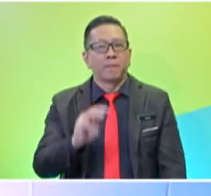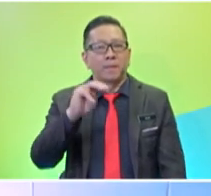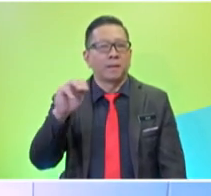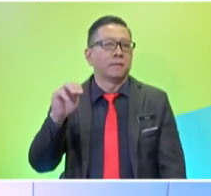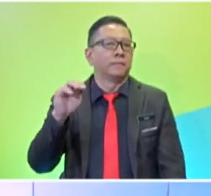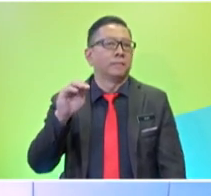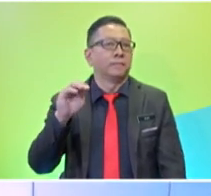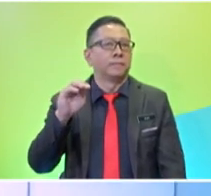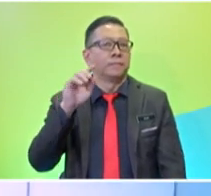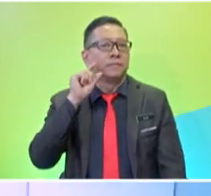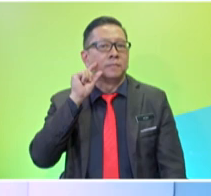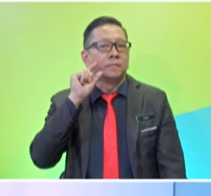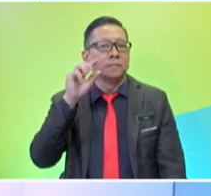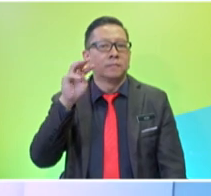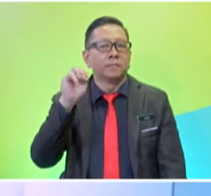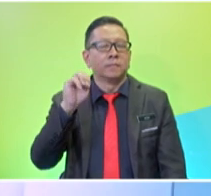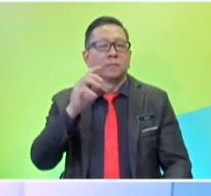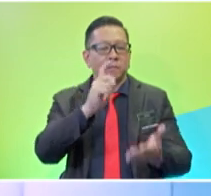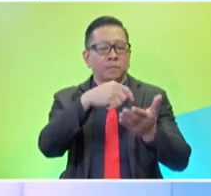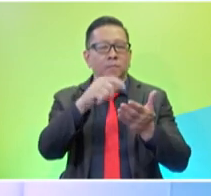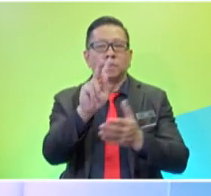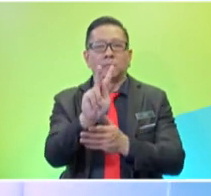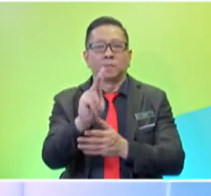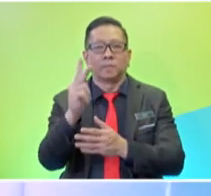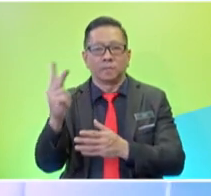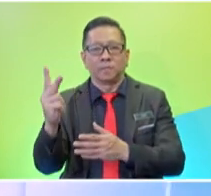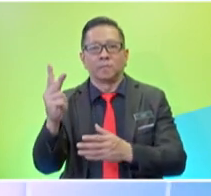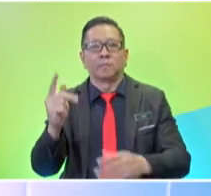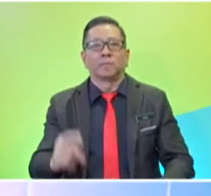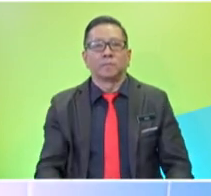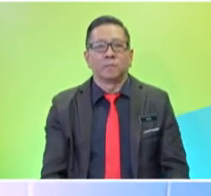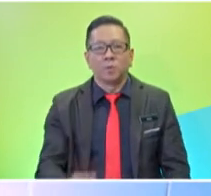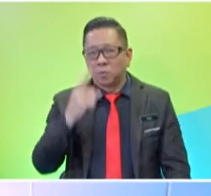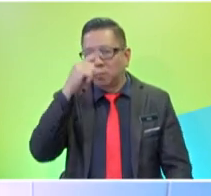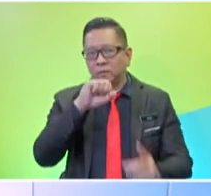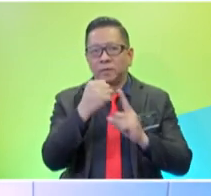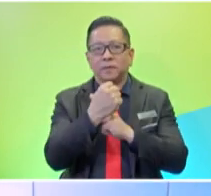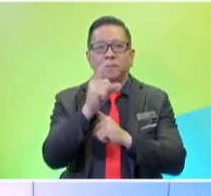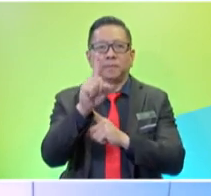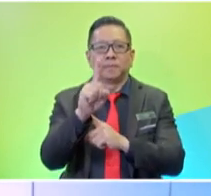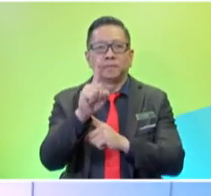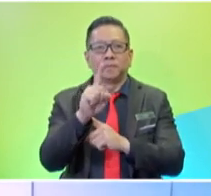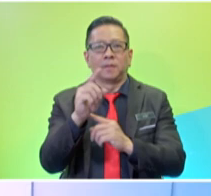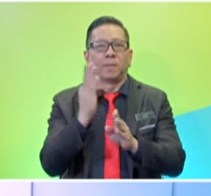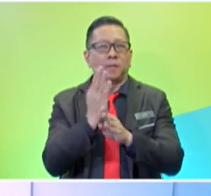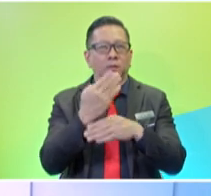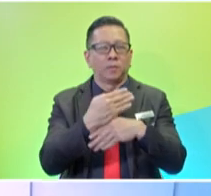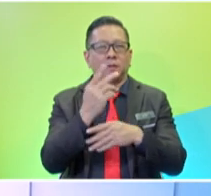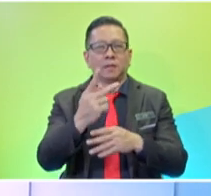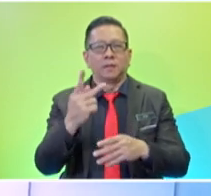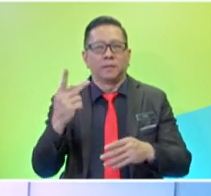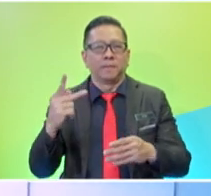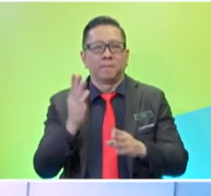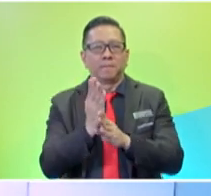Tulis dalam bentuk kesadaran bagi situasi yang pertama masuknya dalam bentuk kadaran dalam